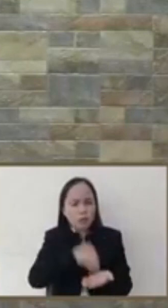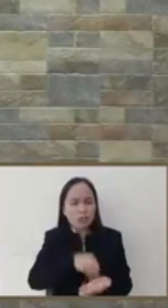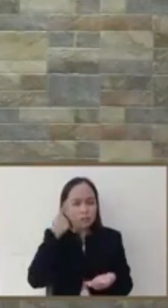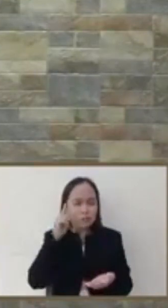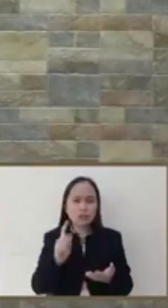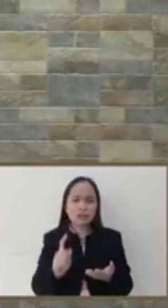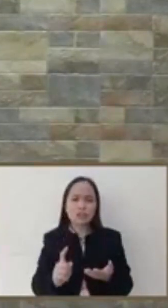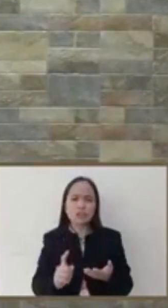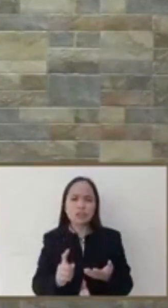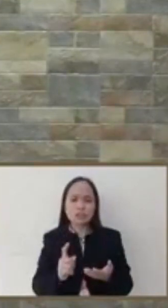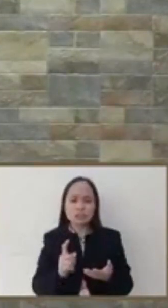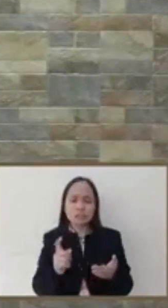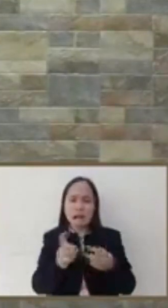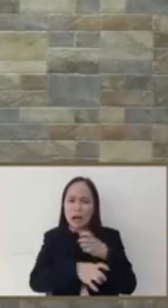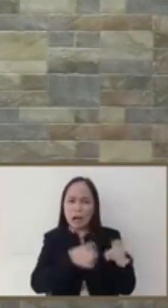temporal.